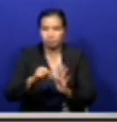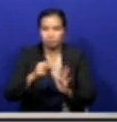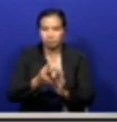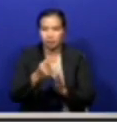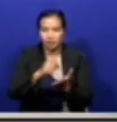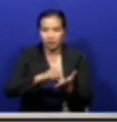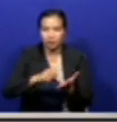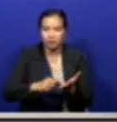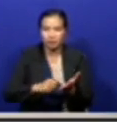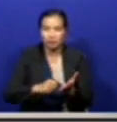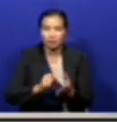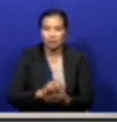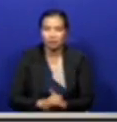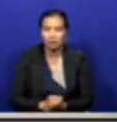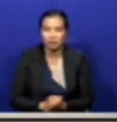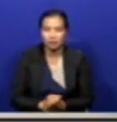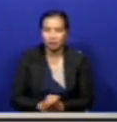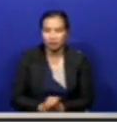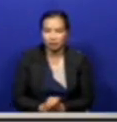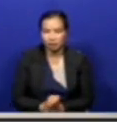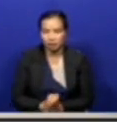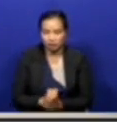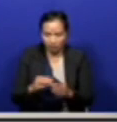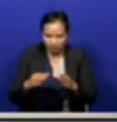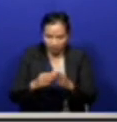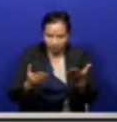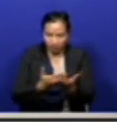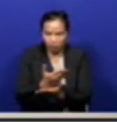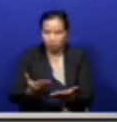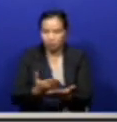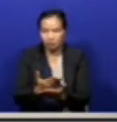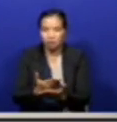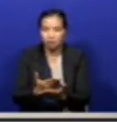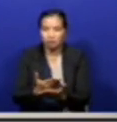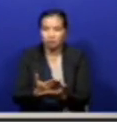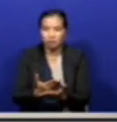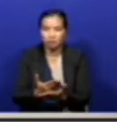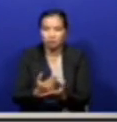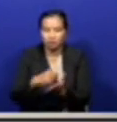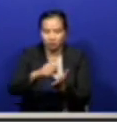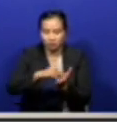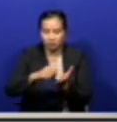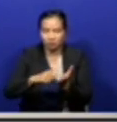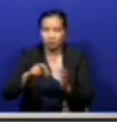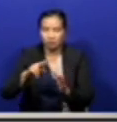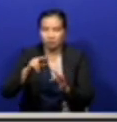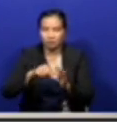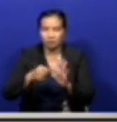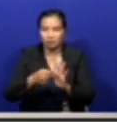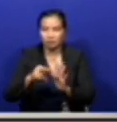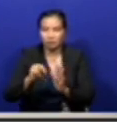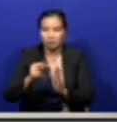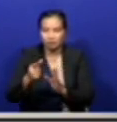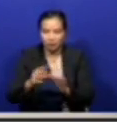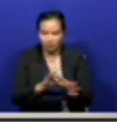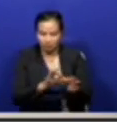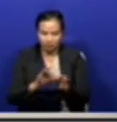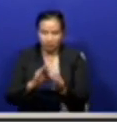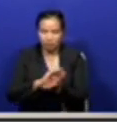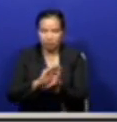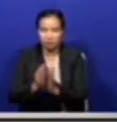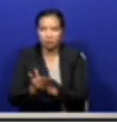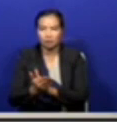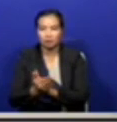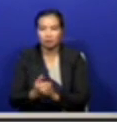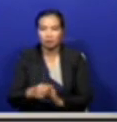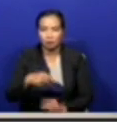เขียนไว้ว่าในการพิจารณาร่างพระราชบัญญัติที่เกี่ยวเนื่องกับการปฏิรูปประเทศให้นำบทบั